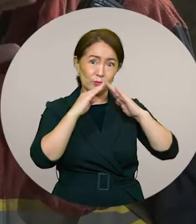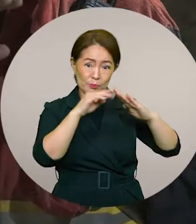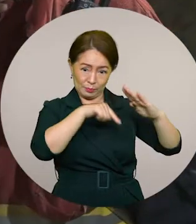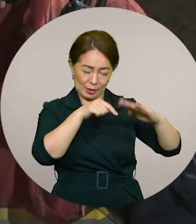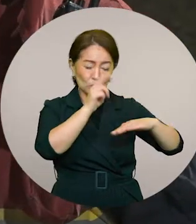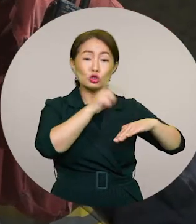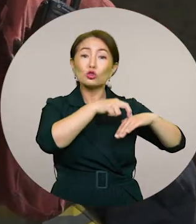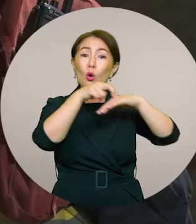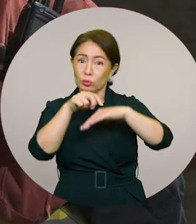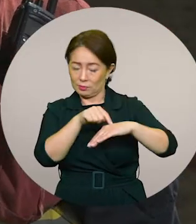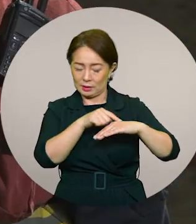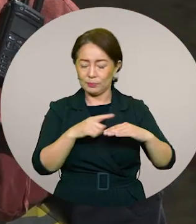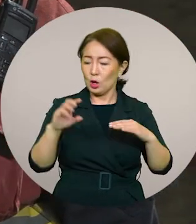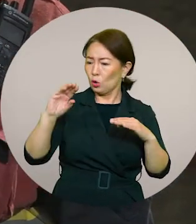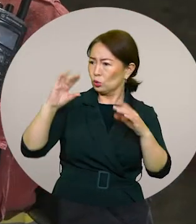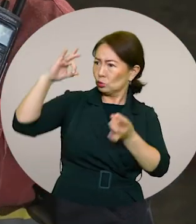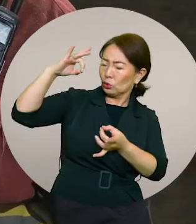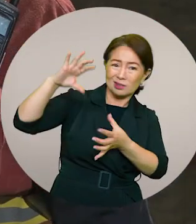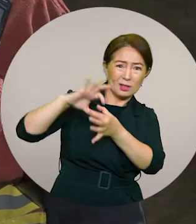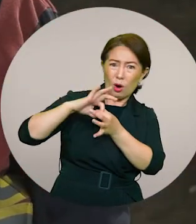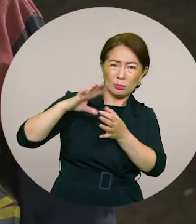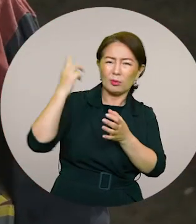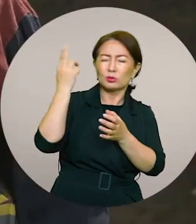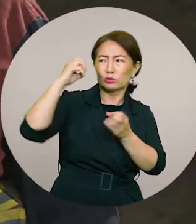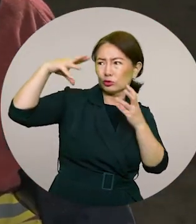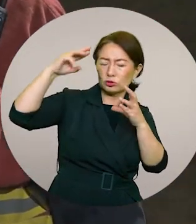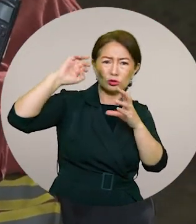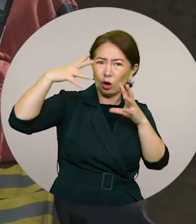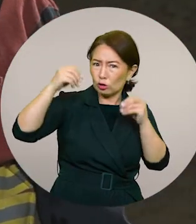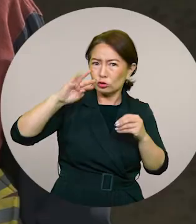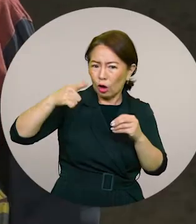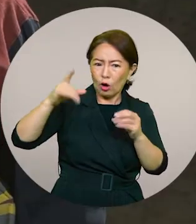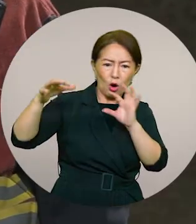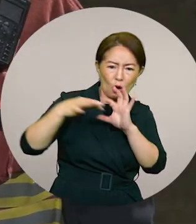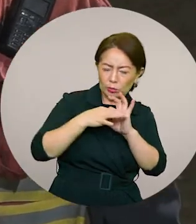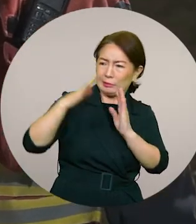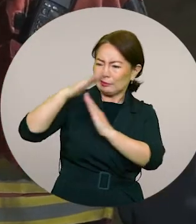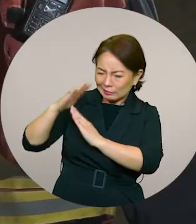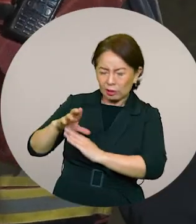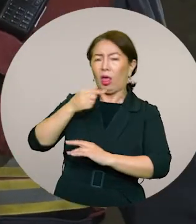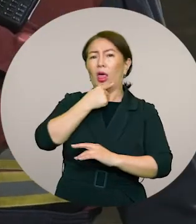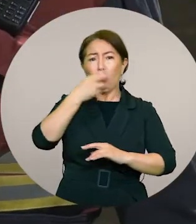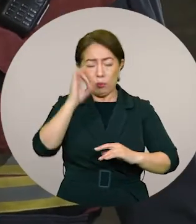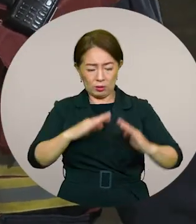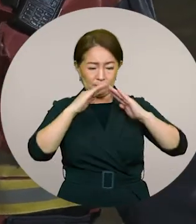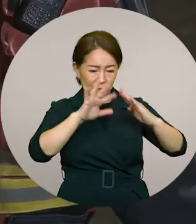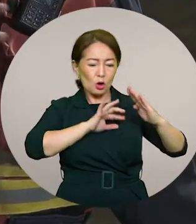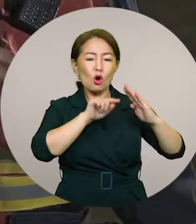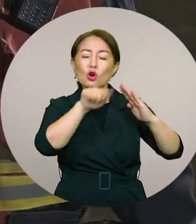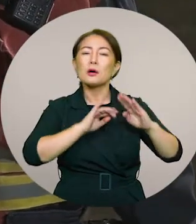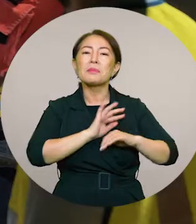гэдгийг үндсэн сүлжээнээс тасарсан тохиолдол, үндсэн захилгааны сүлжээ ч гэдэг юм, үндсэн хийн сүлжээнээс тасарсан тохиолдол биедан